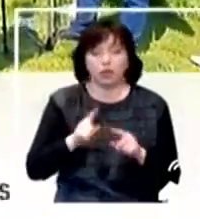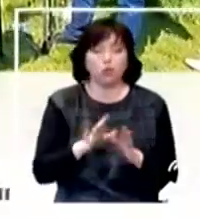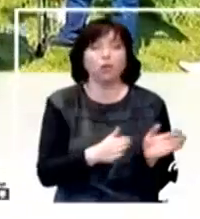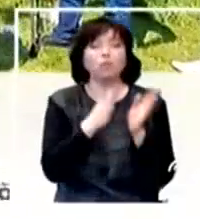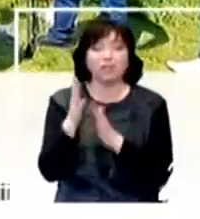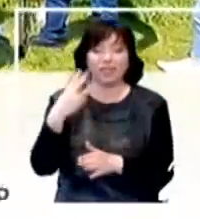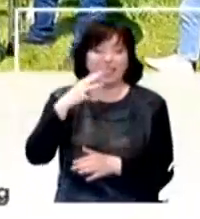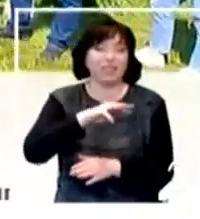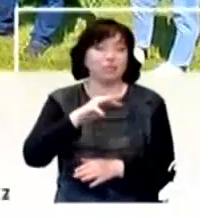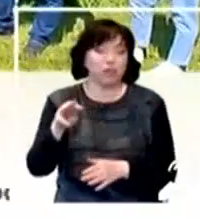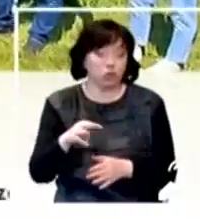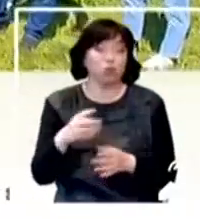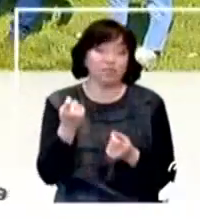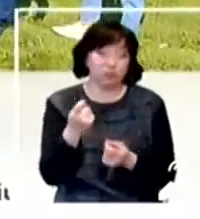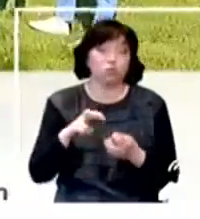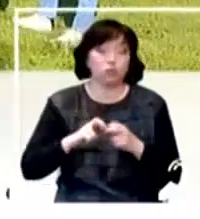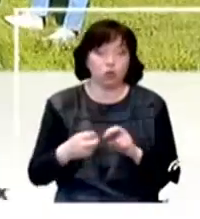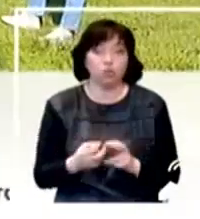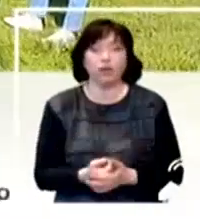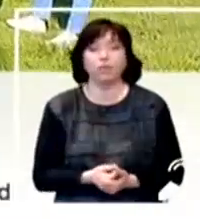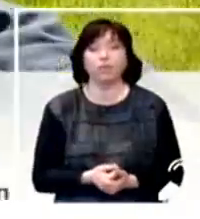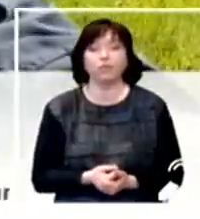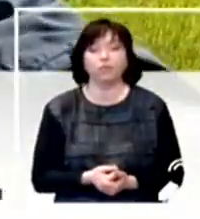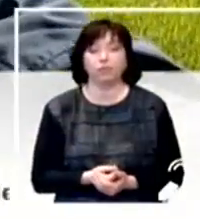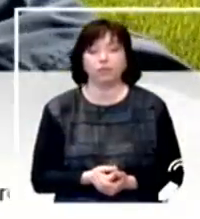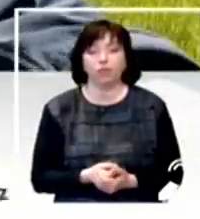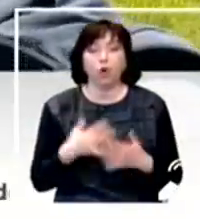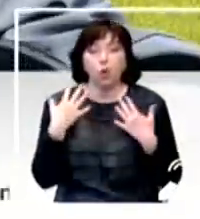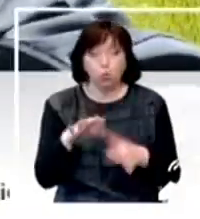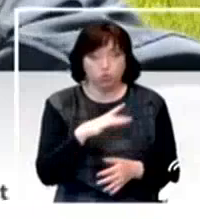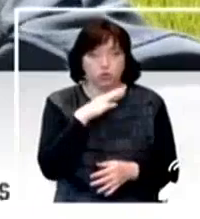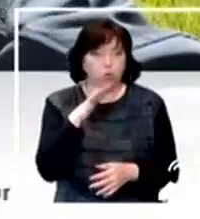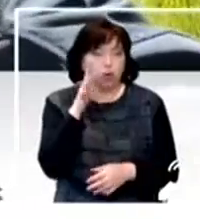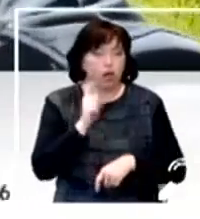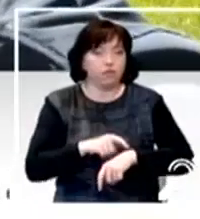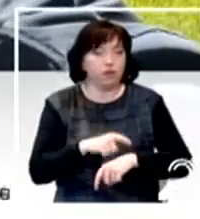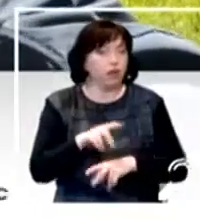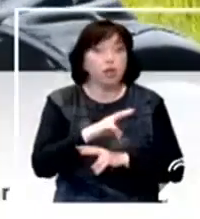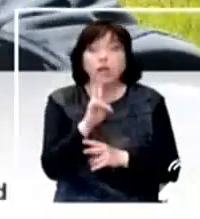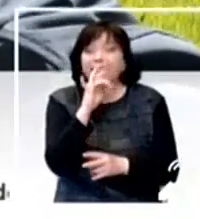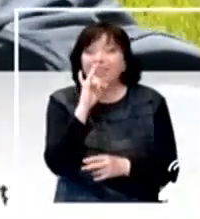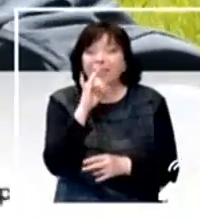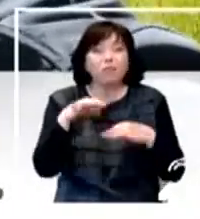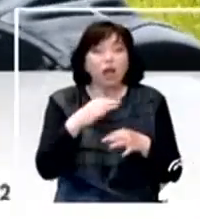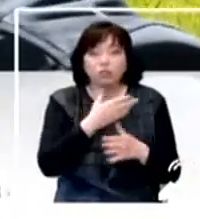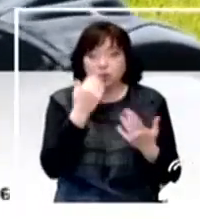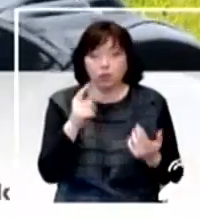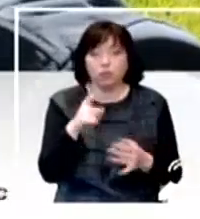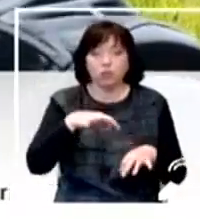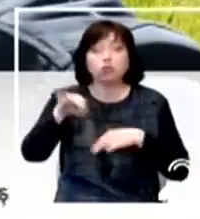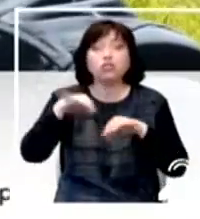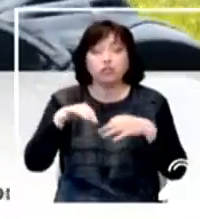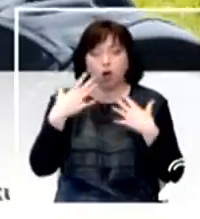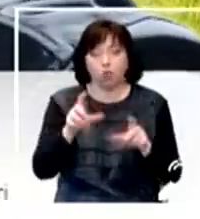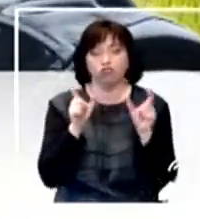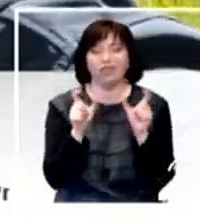minute începem. Ziceți, eu vă rog, mă sunat, credeți-le. Deja de minute bune, pe drum nu mai circulă nicio mașină, semn că circulația a fost